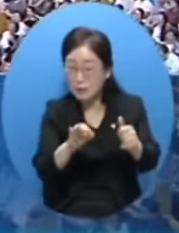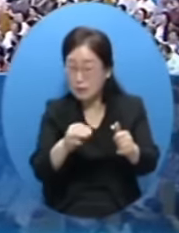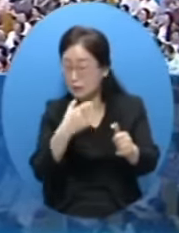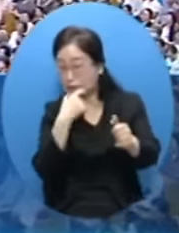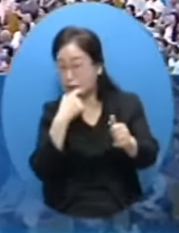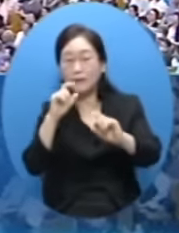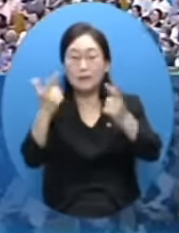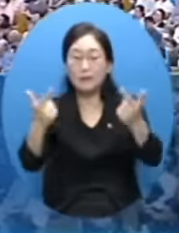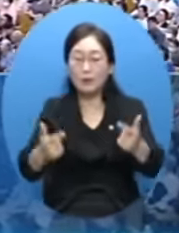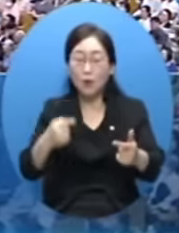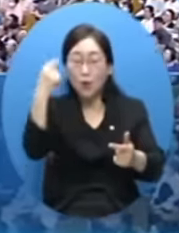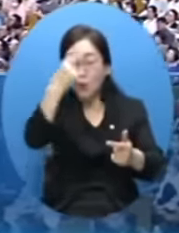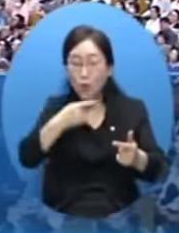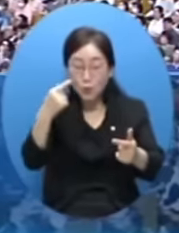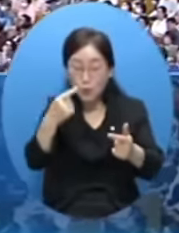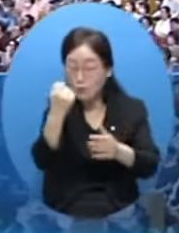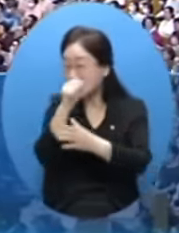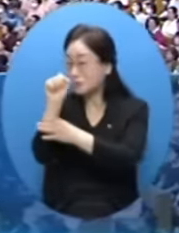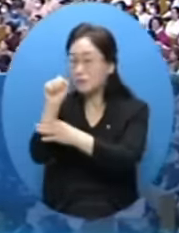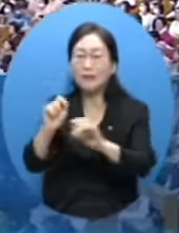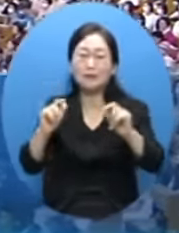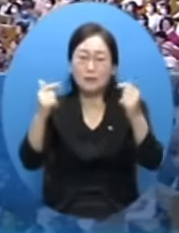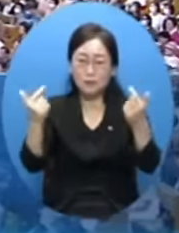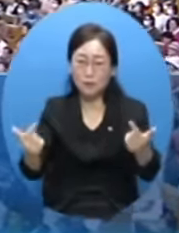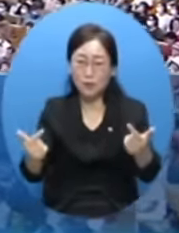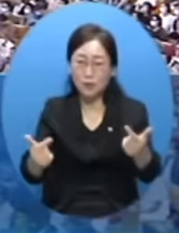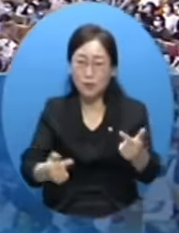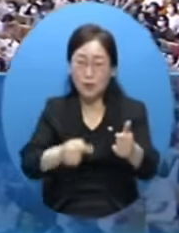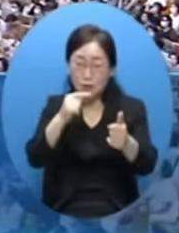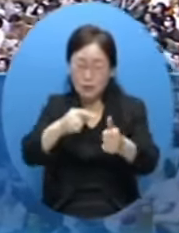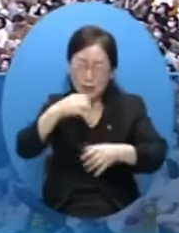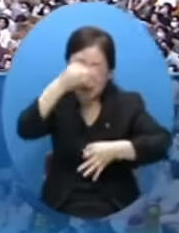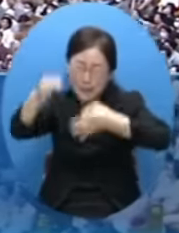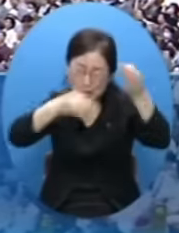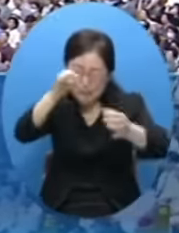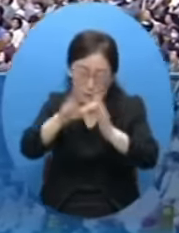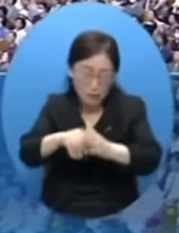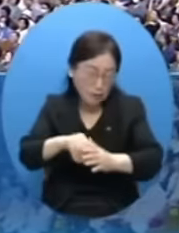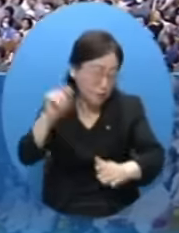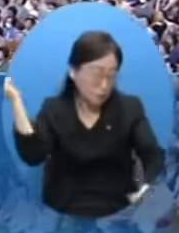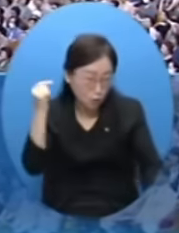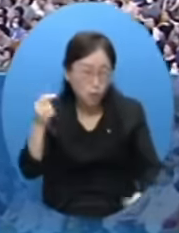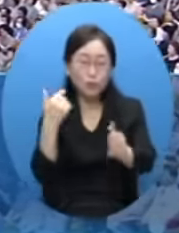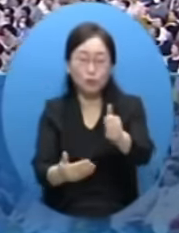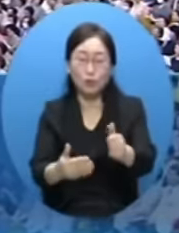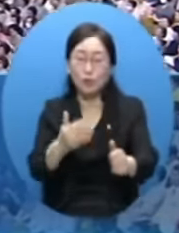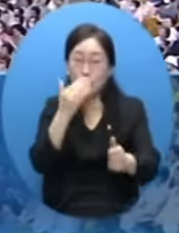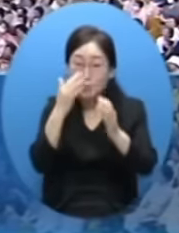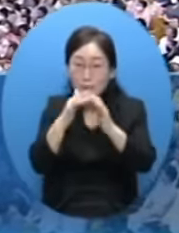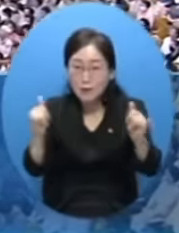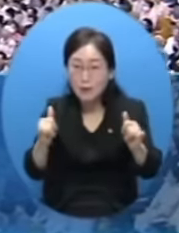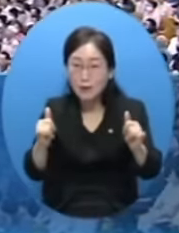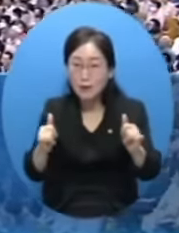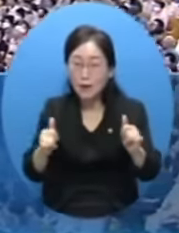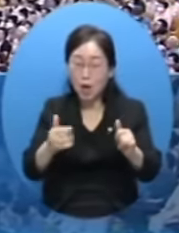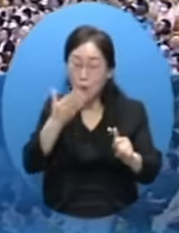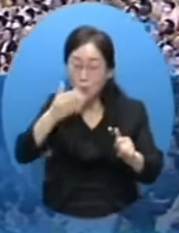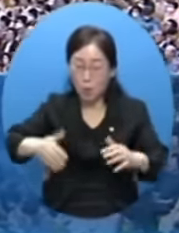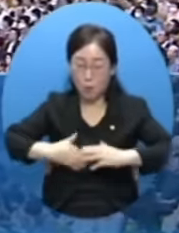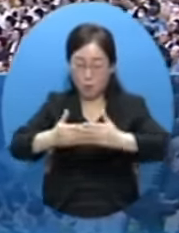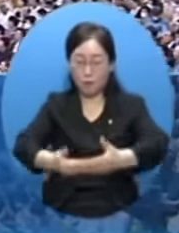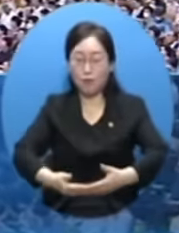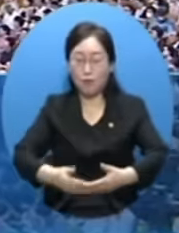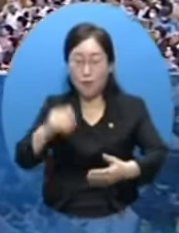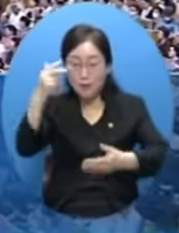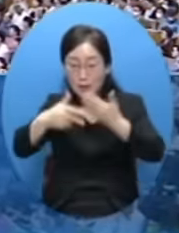아니하시며 그의 얼굴을 그에게서 숨기지 아니하시고 그가 울부짖을 때 들으셨도다. 겸손한 자는 먹고 배부를 것이며 야훼를